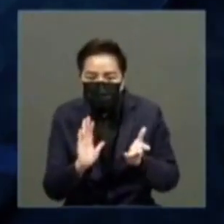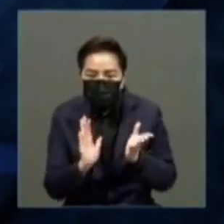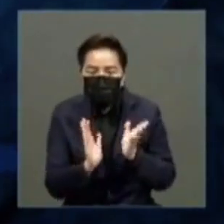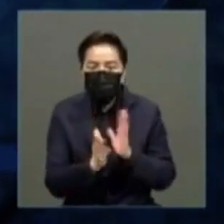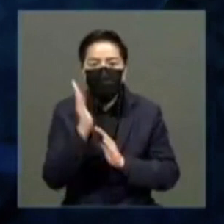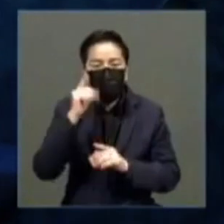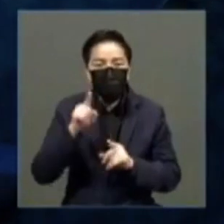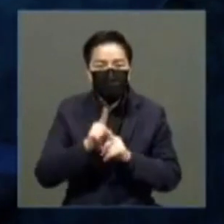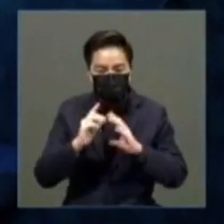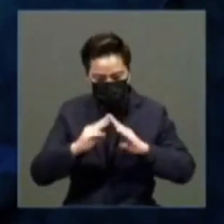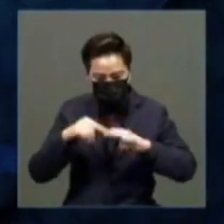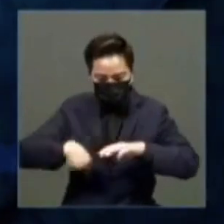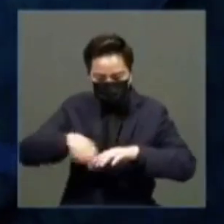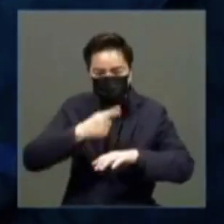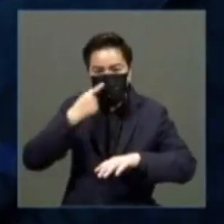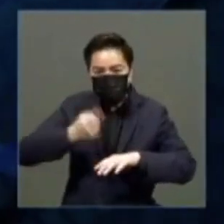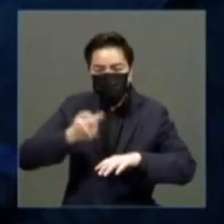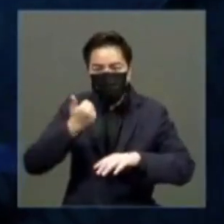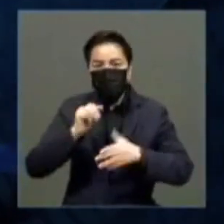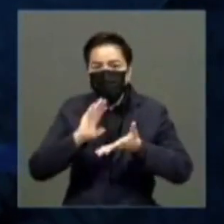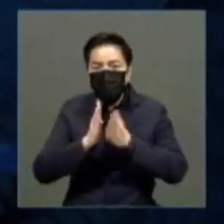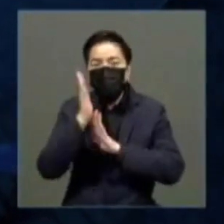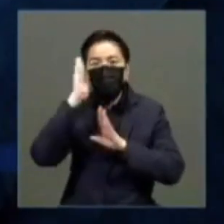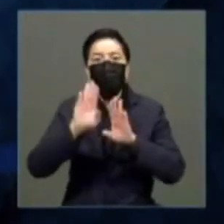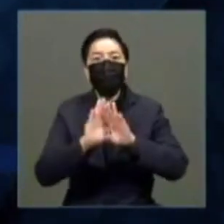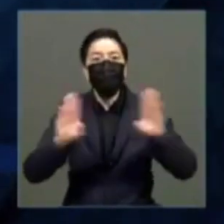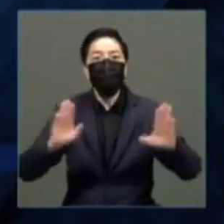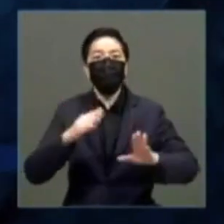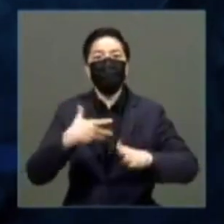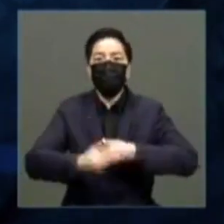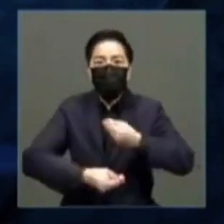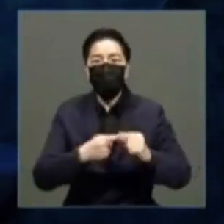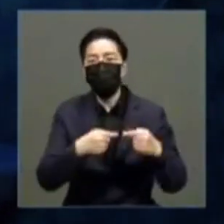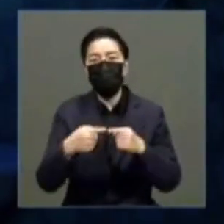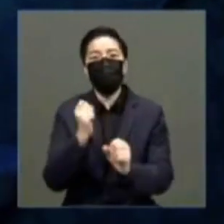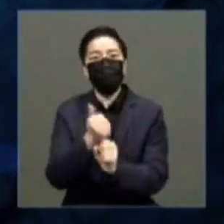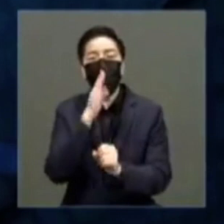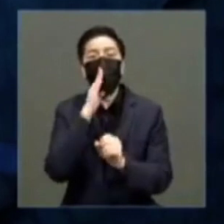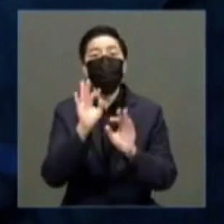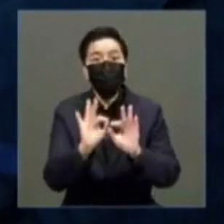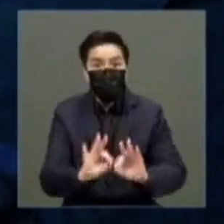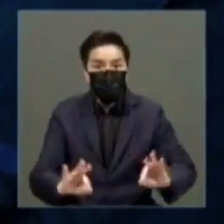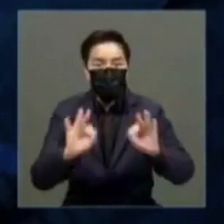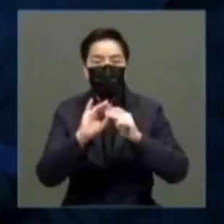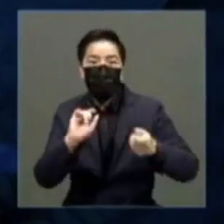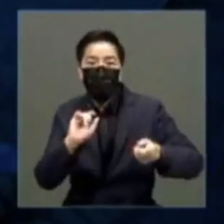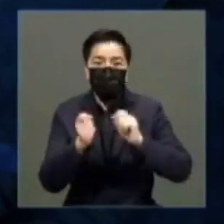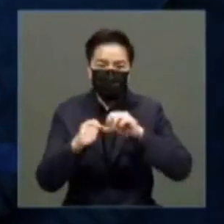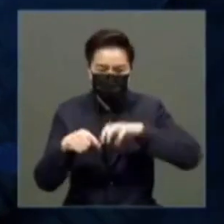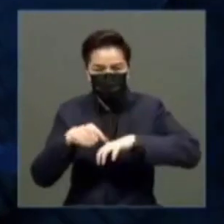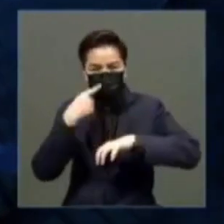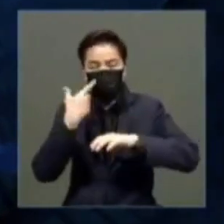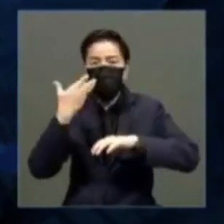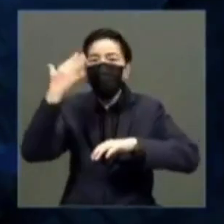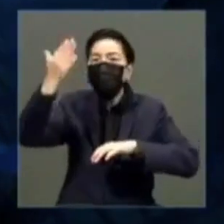การณ์นั้นคงที่ขึ้นก็จะสามารถเปิดกิจการกิจกรรมได้นะคะและถ้าจำเป็นต้องปรับเปลี่ยนสถานที่ระบ